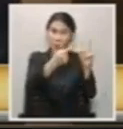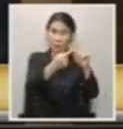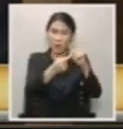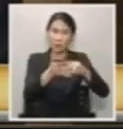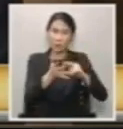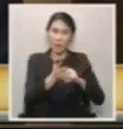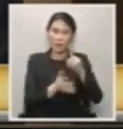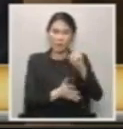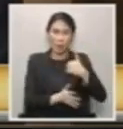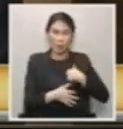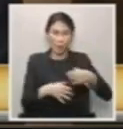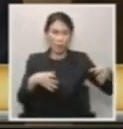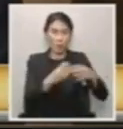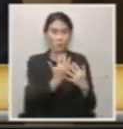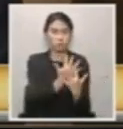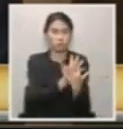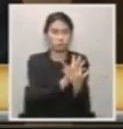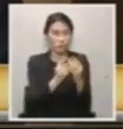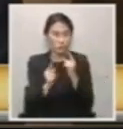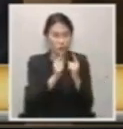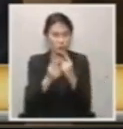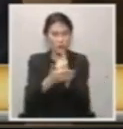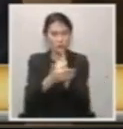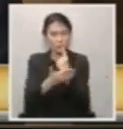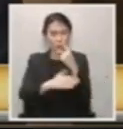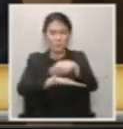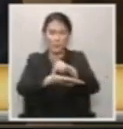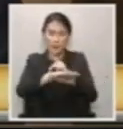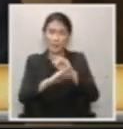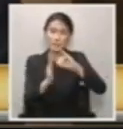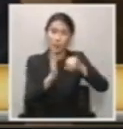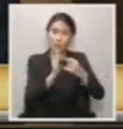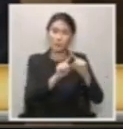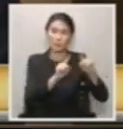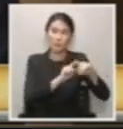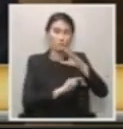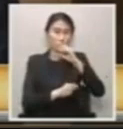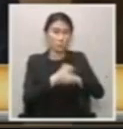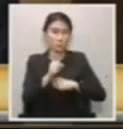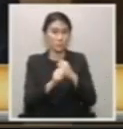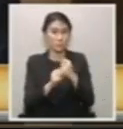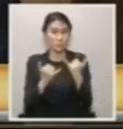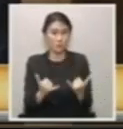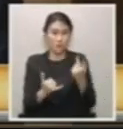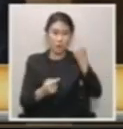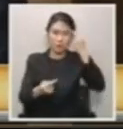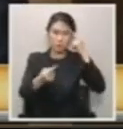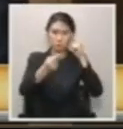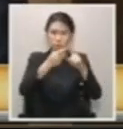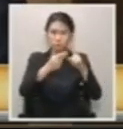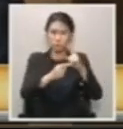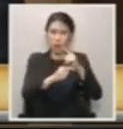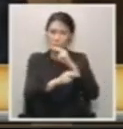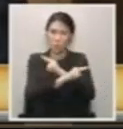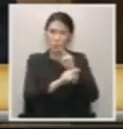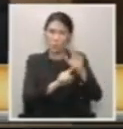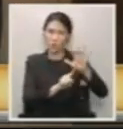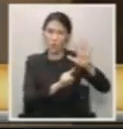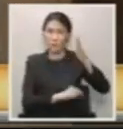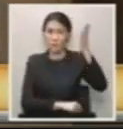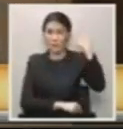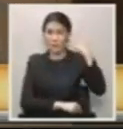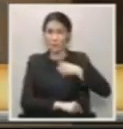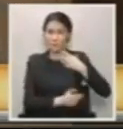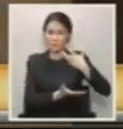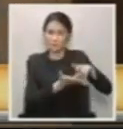พูดกับอาสาสมัครตัวแทนประธานจังหวัดทั่วประเทศว่าปีนี้จะตั้งเป้าเพิ่ม5เท่าอย่างที่ได้กราบเรียนไว้